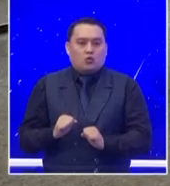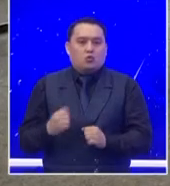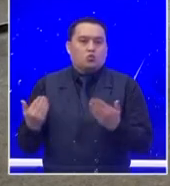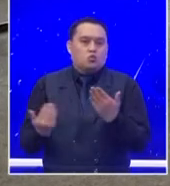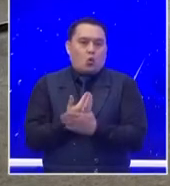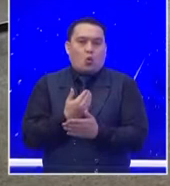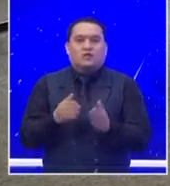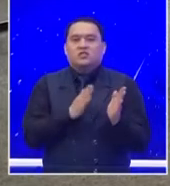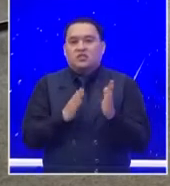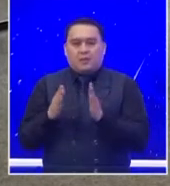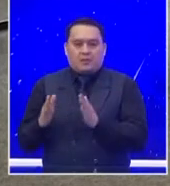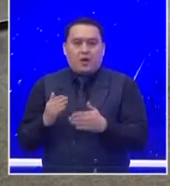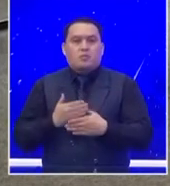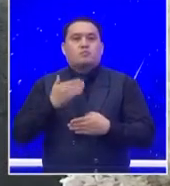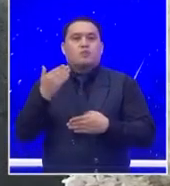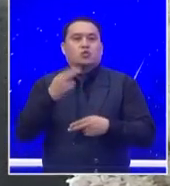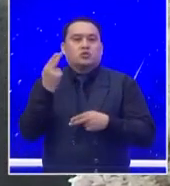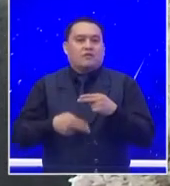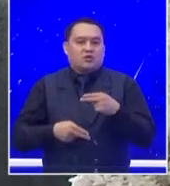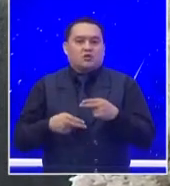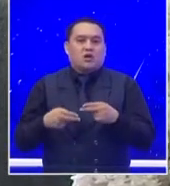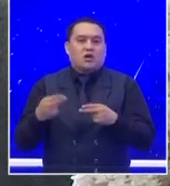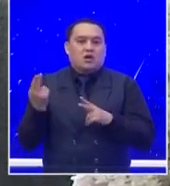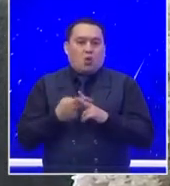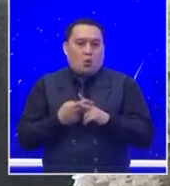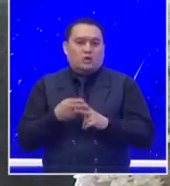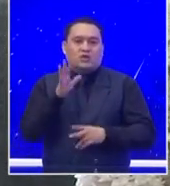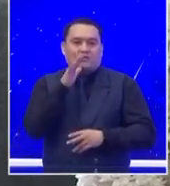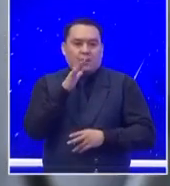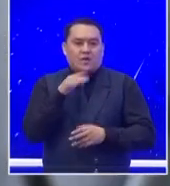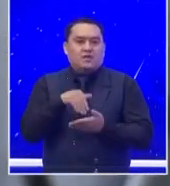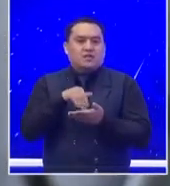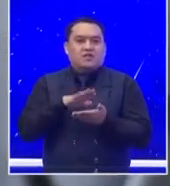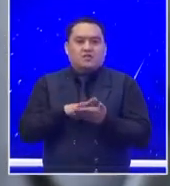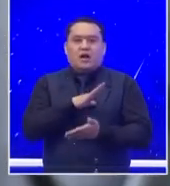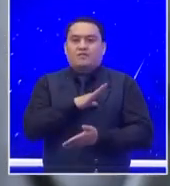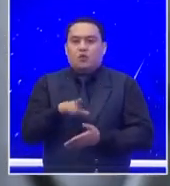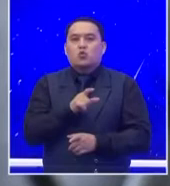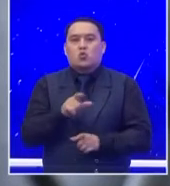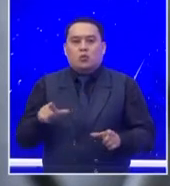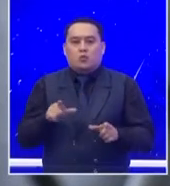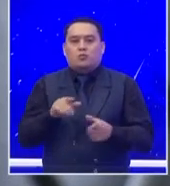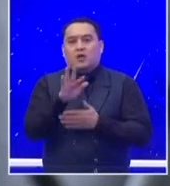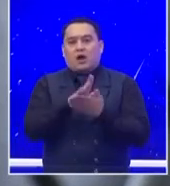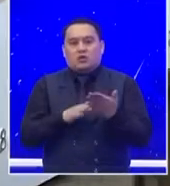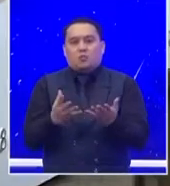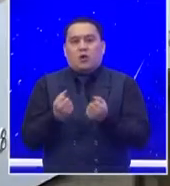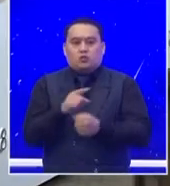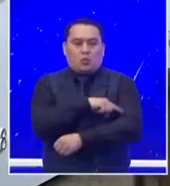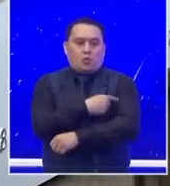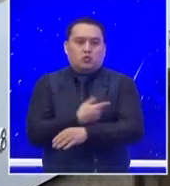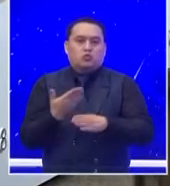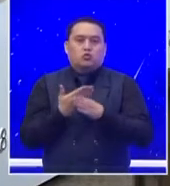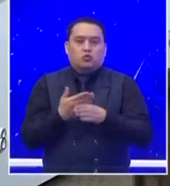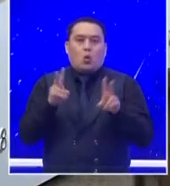стать участником новой системы. После завершения льготного периода незастрахованные пациенты будут продолжать получать